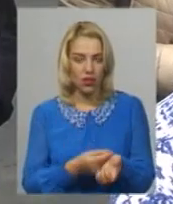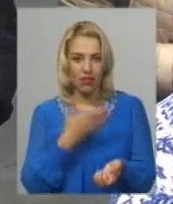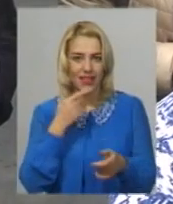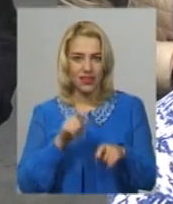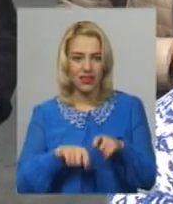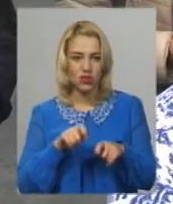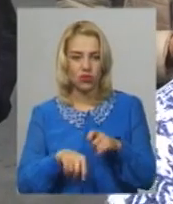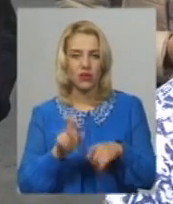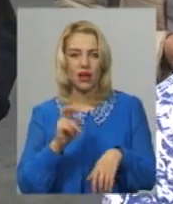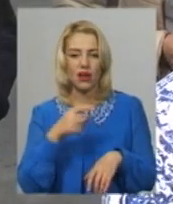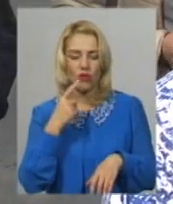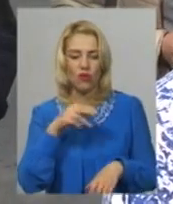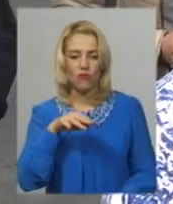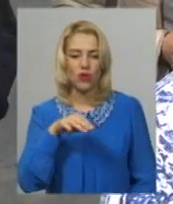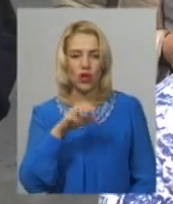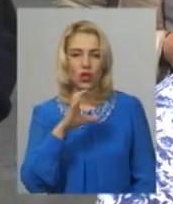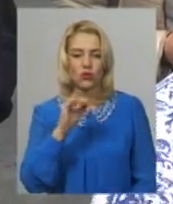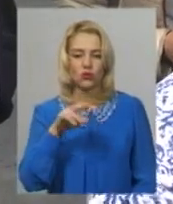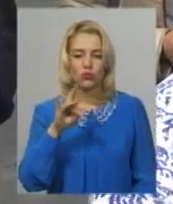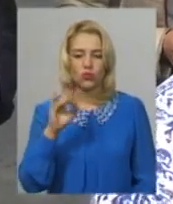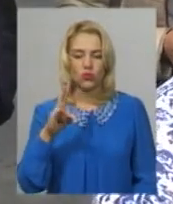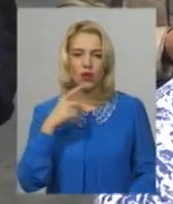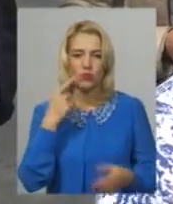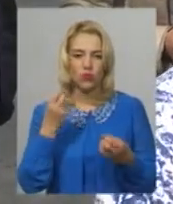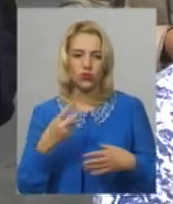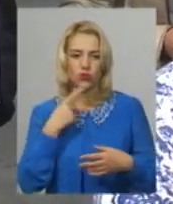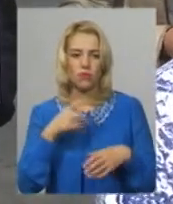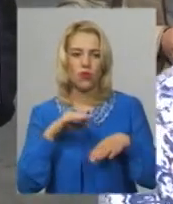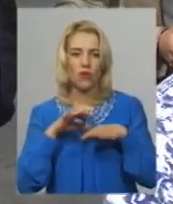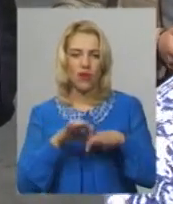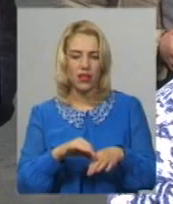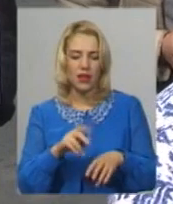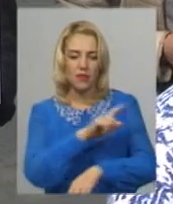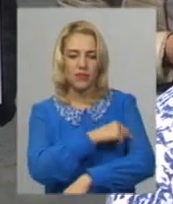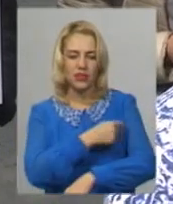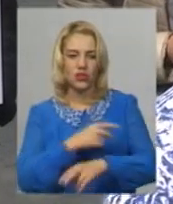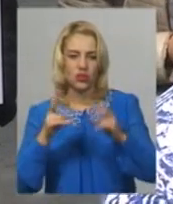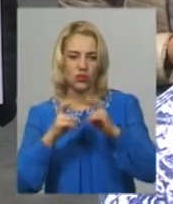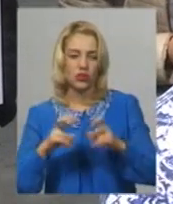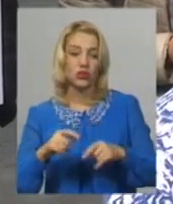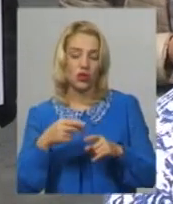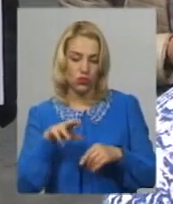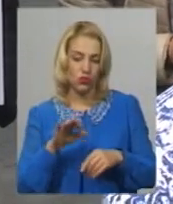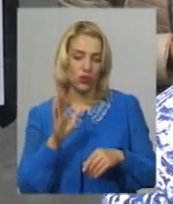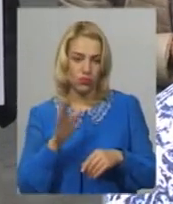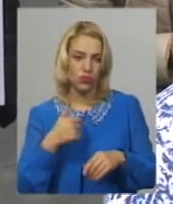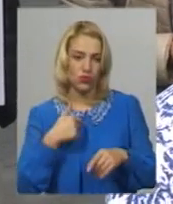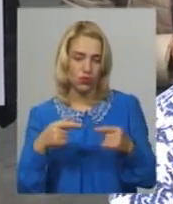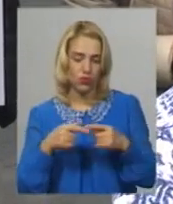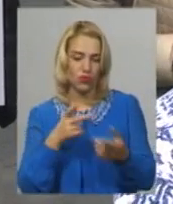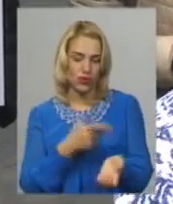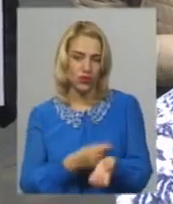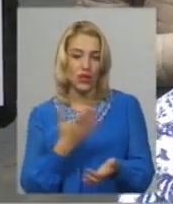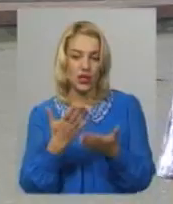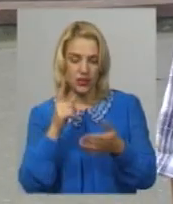каже пані Супрун, а вона пройшла медичне дослідження, тоді, звісно, я буду своїх дітей вакцинувати, коли я буду знати, що вона